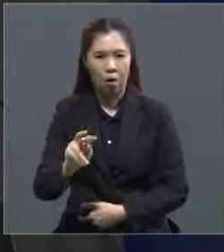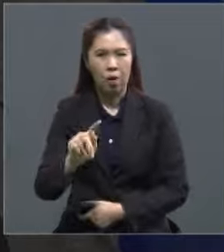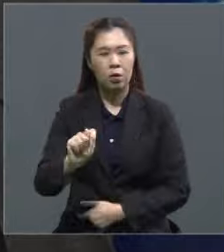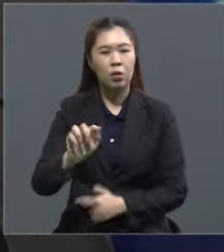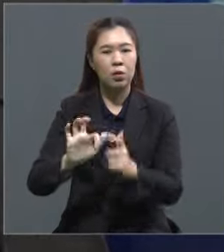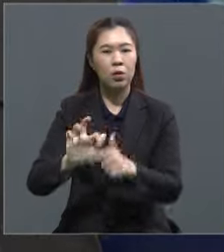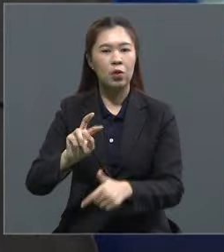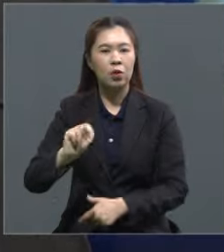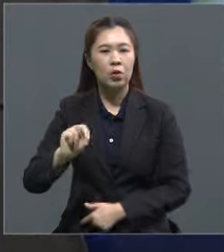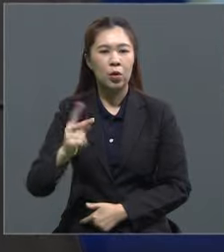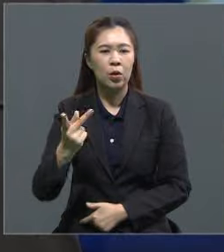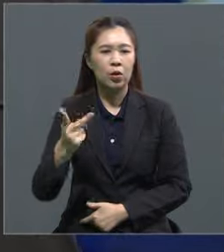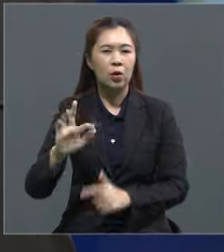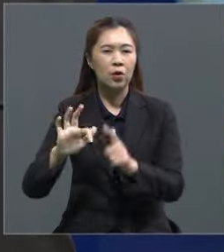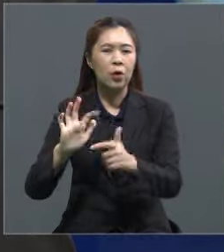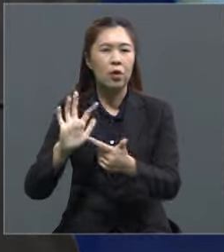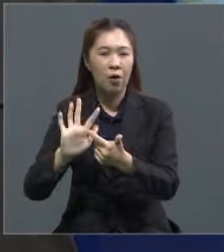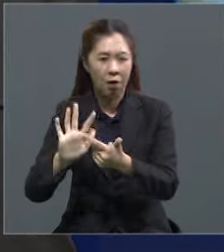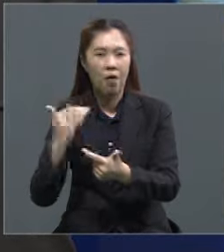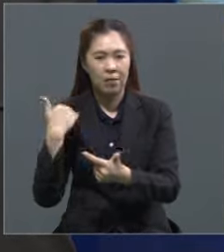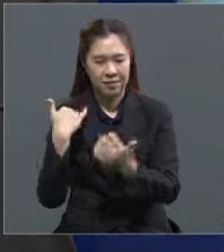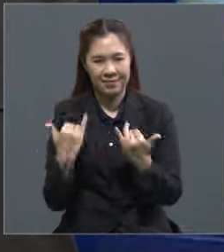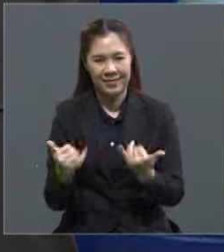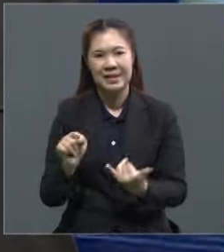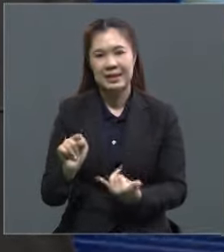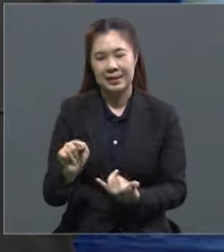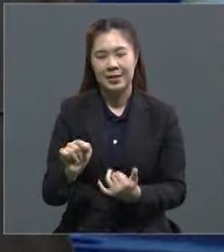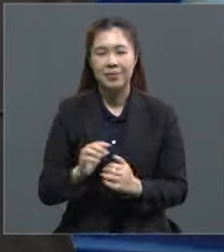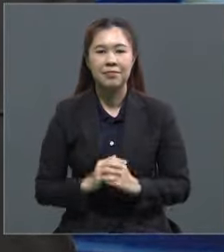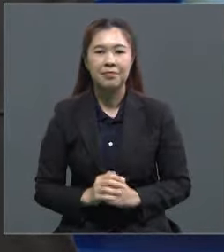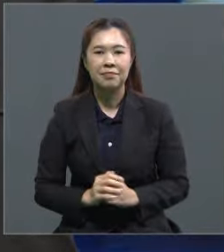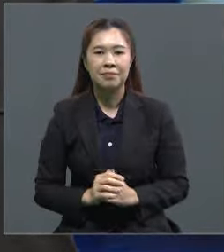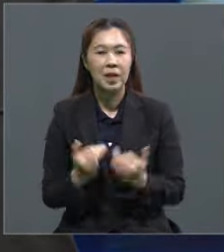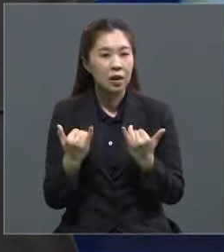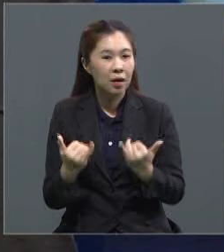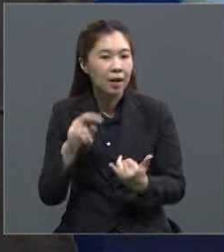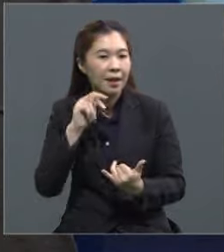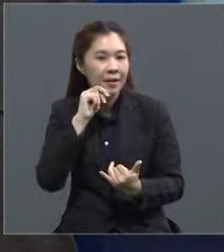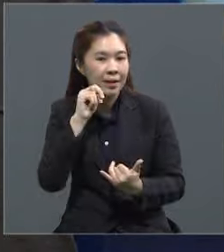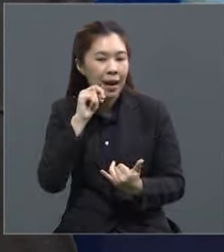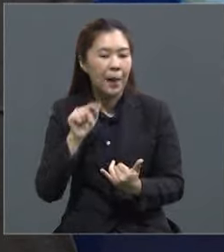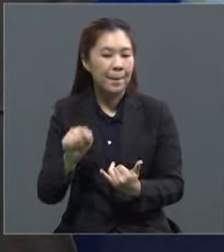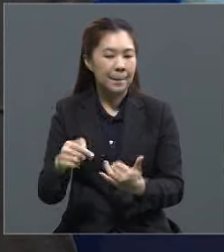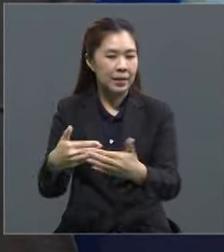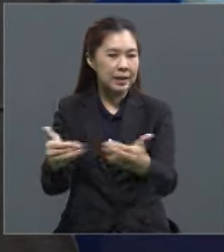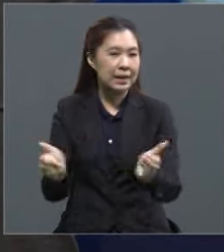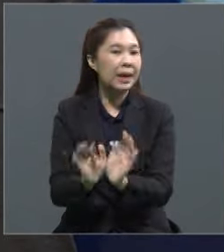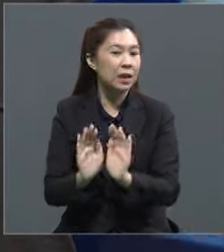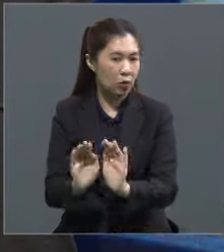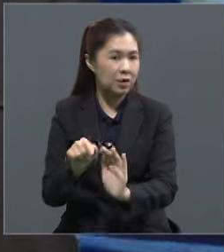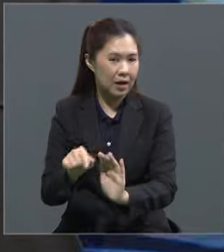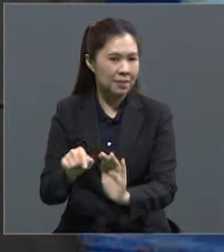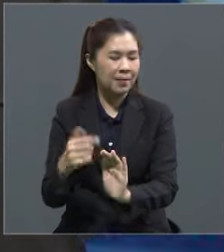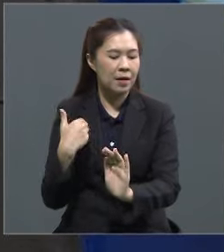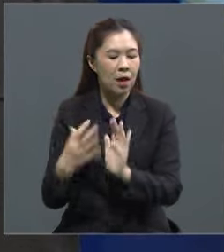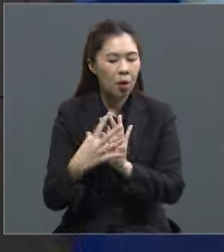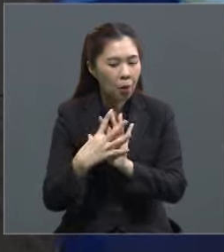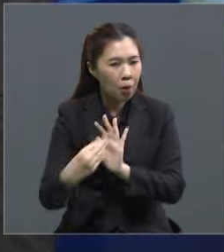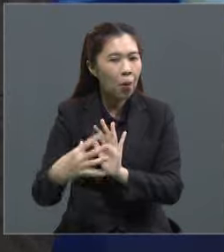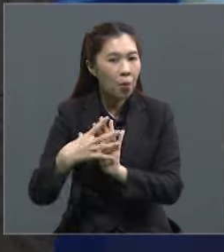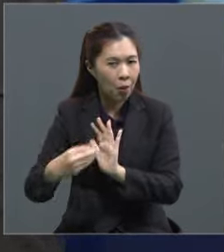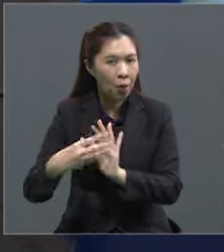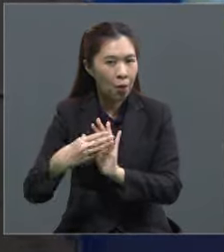ทางคลองต้นข้อได้ในระดับหนึ่งณขณะนี้เนี่ยปริมาณน้ำที่ที่มาอยู่ตรงนี้เนี่ยมีการระบายน้ำเข้าไป